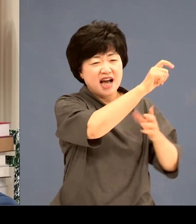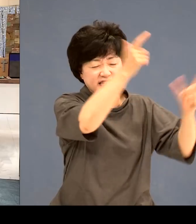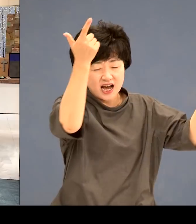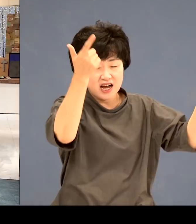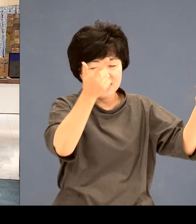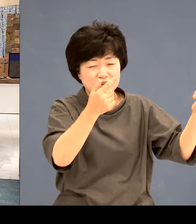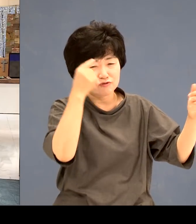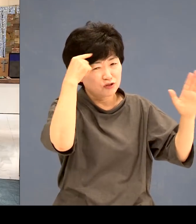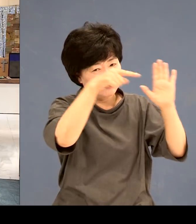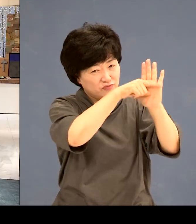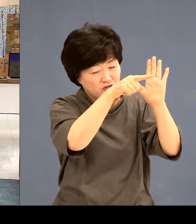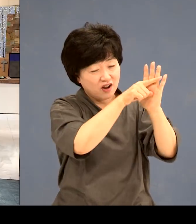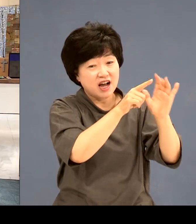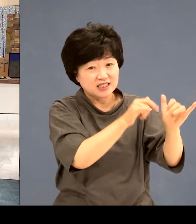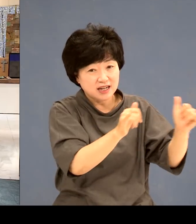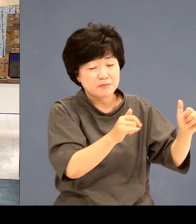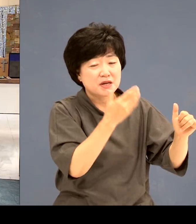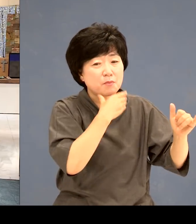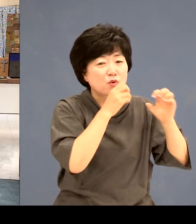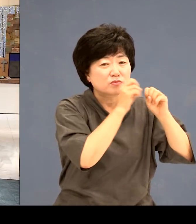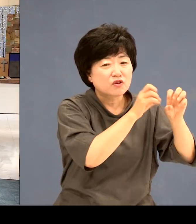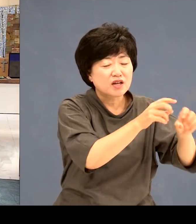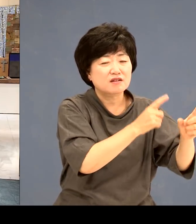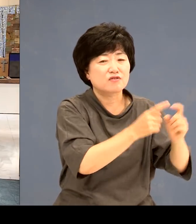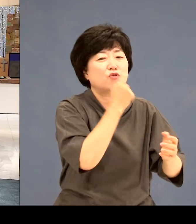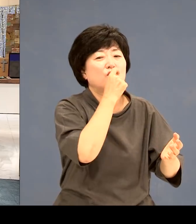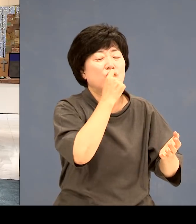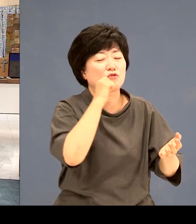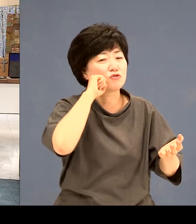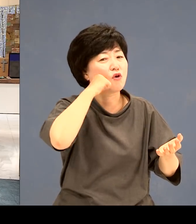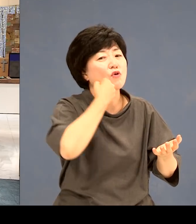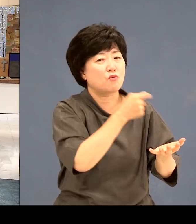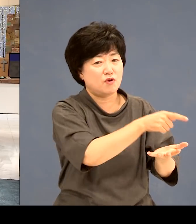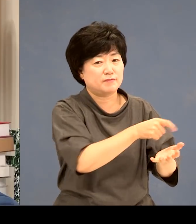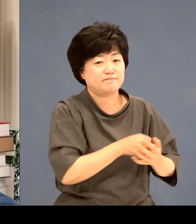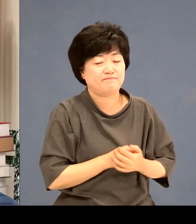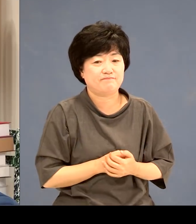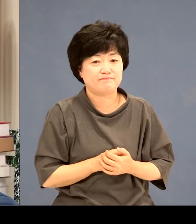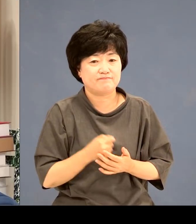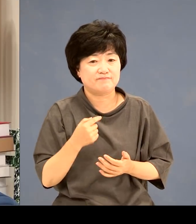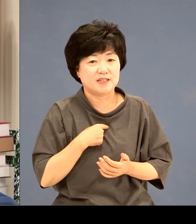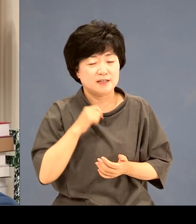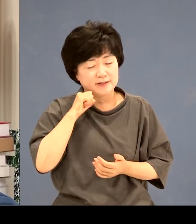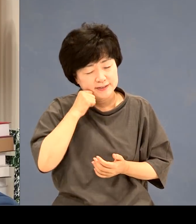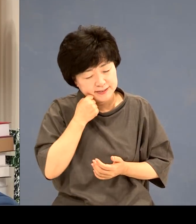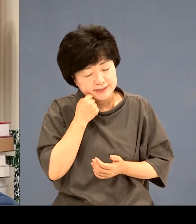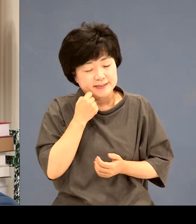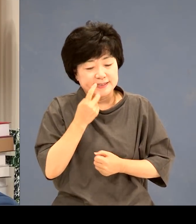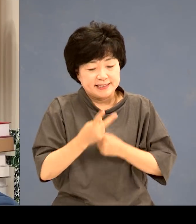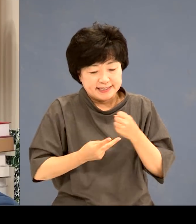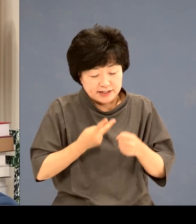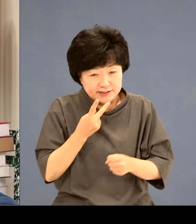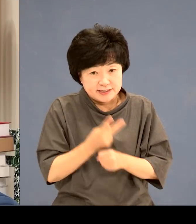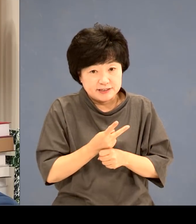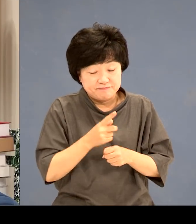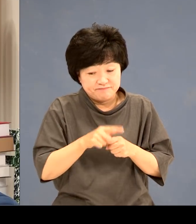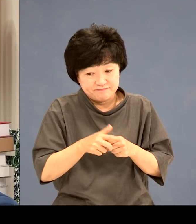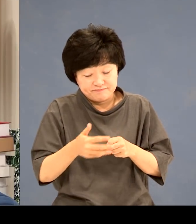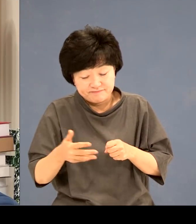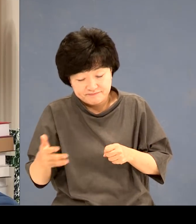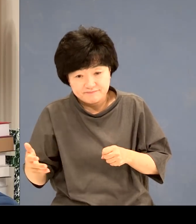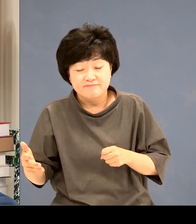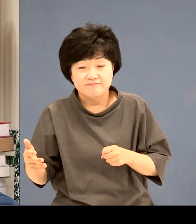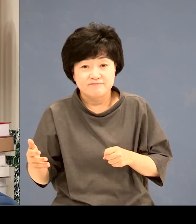그렇게 외적으로 내적인 그런 갈등들 이렇게 어려움들 가운데 한 2년쯤 딱 되니까 그렇게 울면서